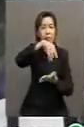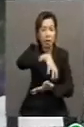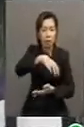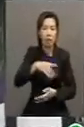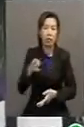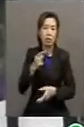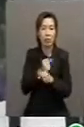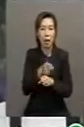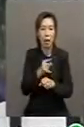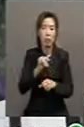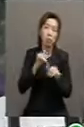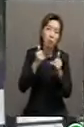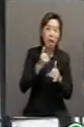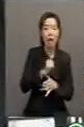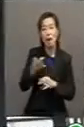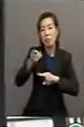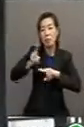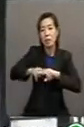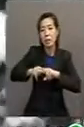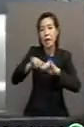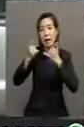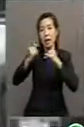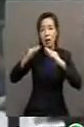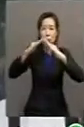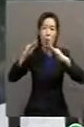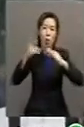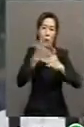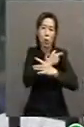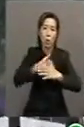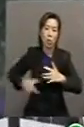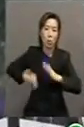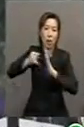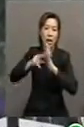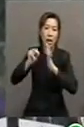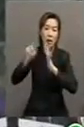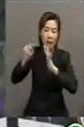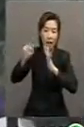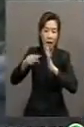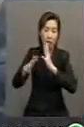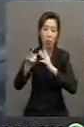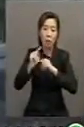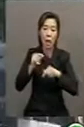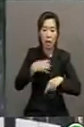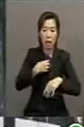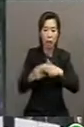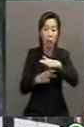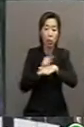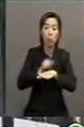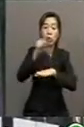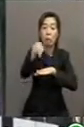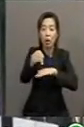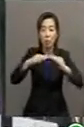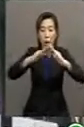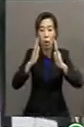างวันก็มานั่งอยู่บริเวณหน้าพระราชวังจันทร์บางวันก็อยากจะข้ามไปอีกฝั่งหนึ่งซึ่งอีกฝั่งหนึ่งคือวัดใหญ่นะฮะ